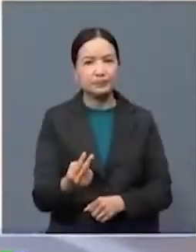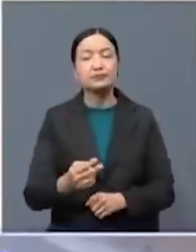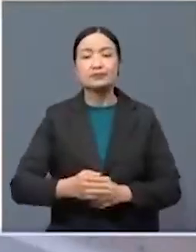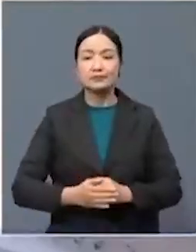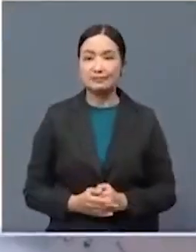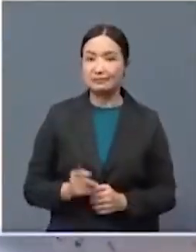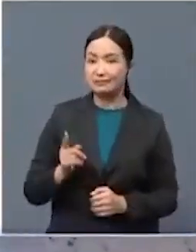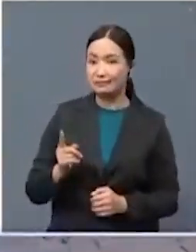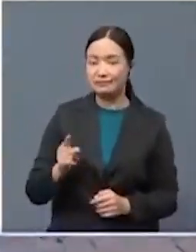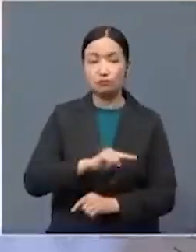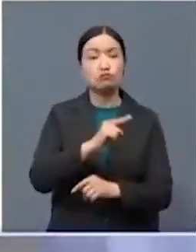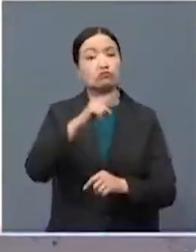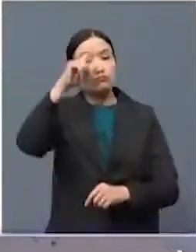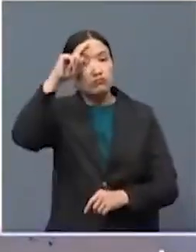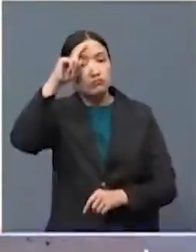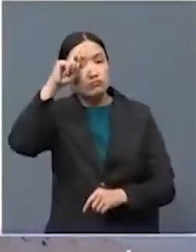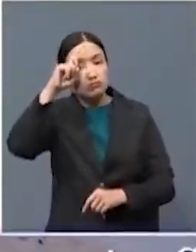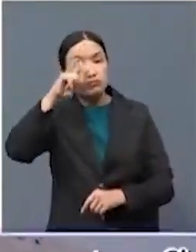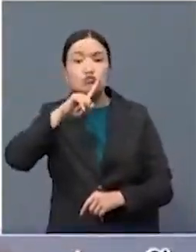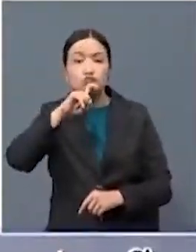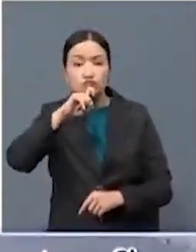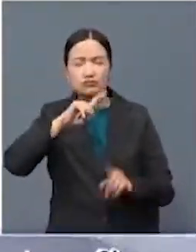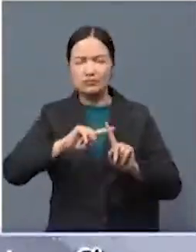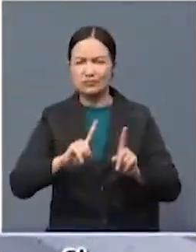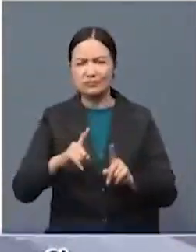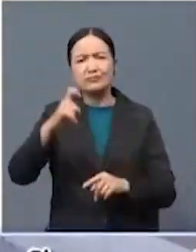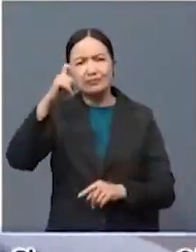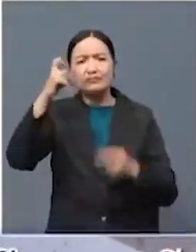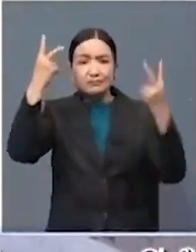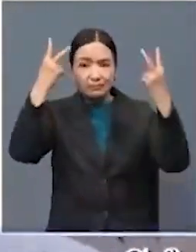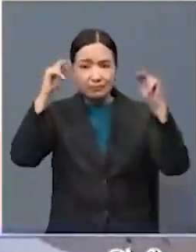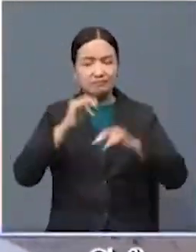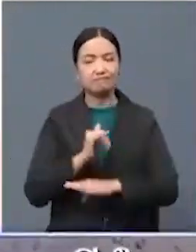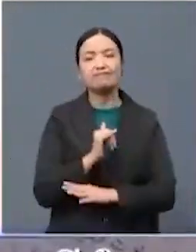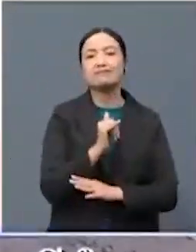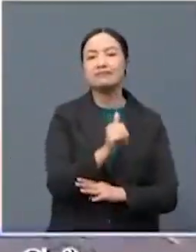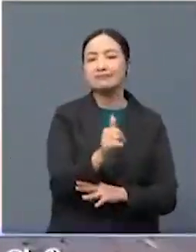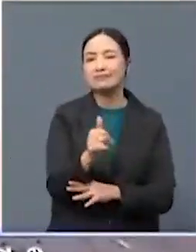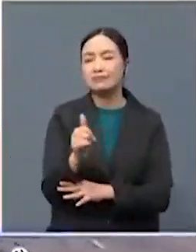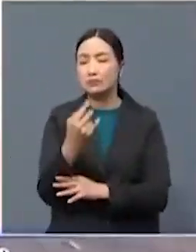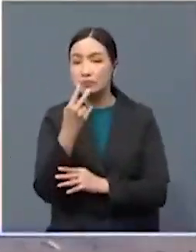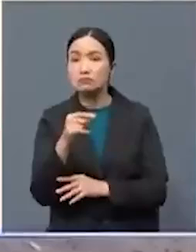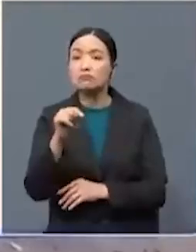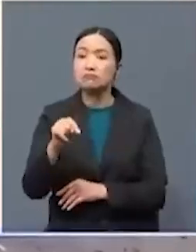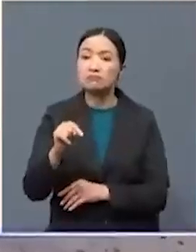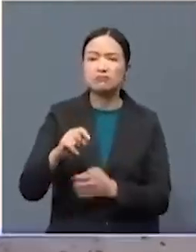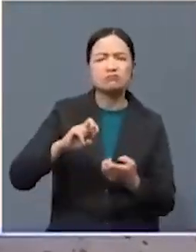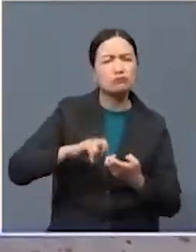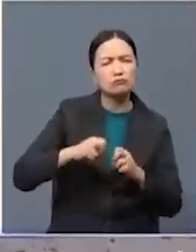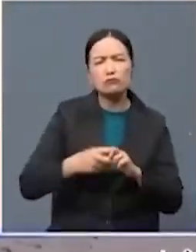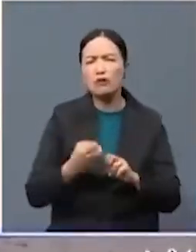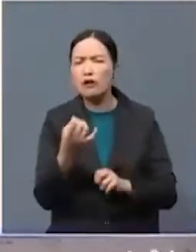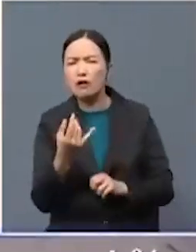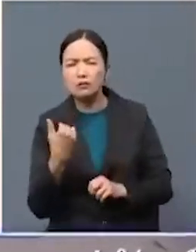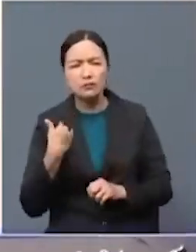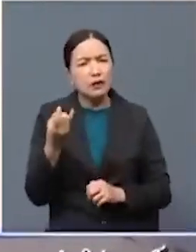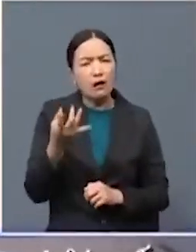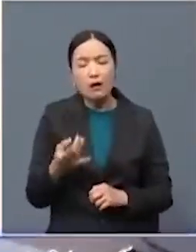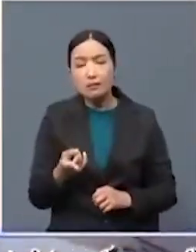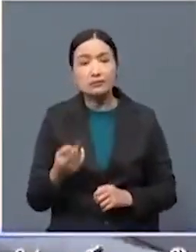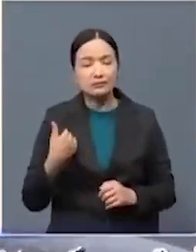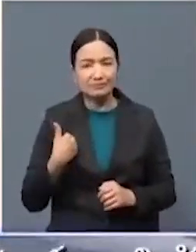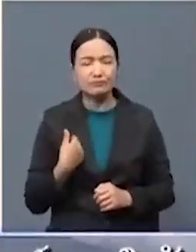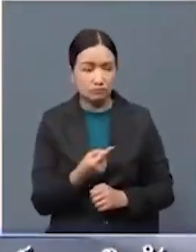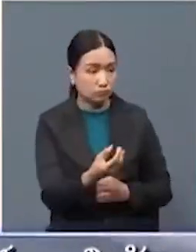นี่แหละค่ะแม้ว่ามันจะเป็นวันเสาร์อาทิตย์ก็ตามค่ะแต่นายกบอกว่าลงพื้นที่อย่างต่อเนื่องนะคะไปดูว่าแต่ละพื้นที่นั้นมันมีปัญหาอะไรเกิดอะไรขึ้น